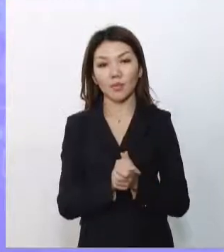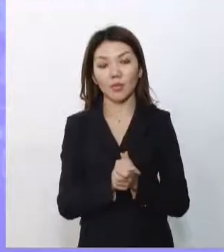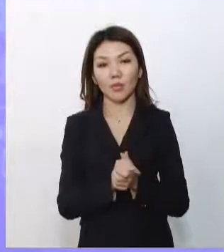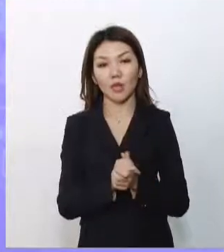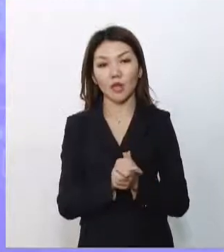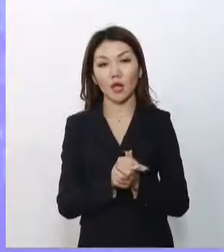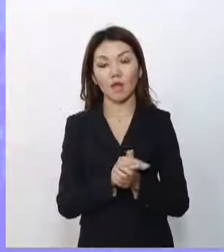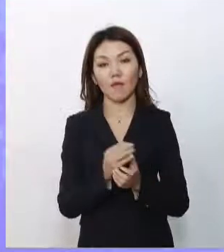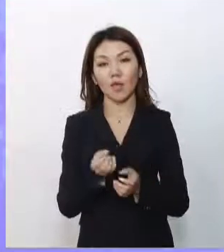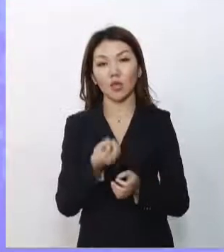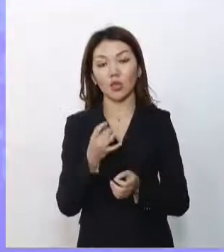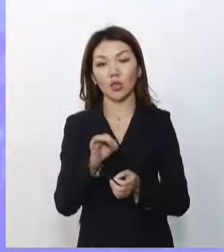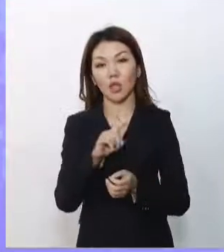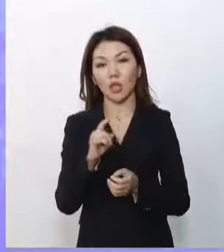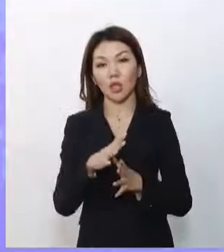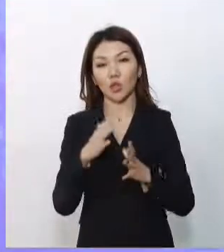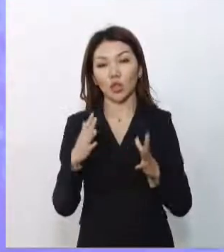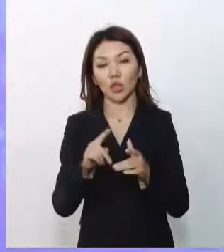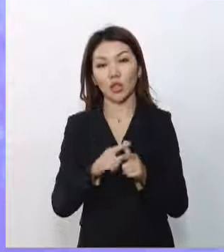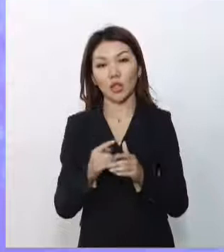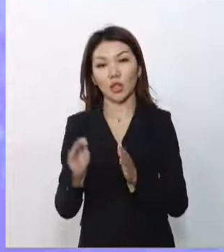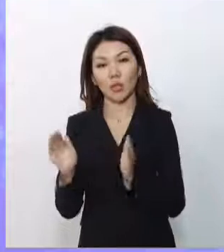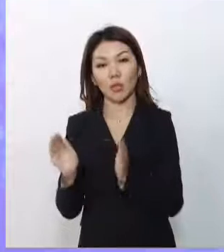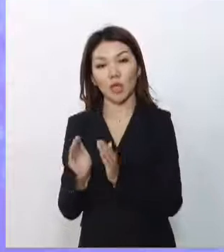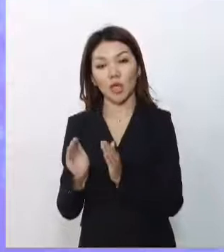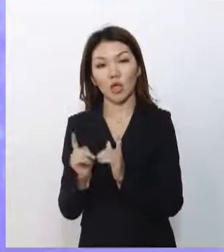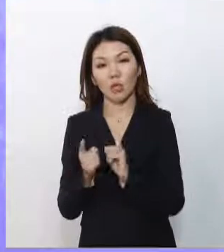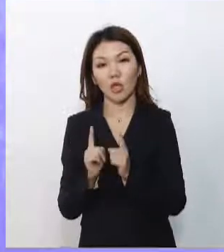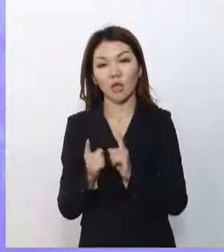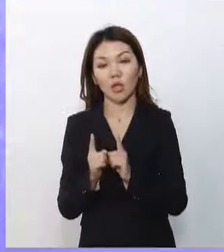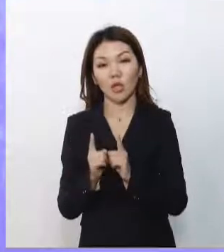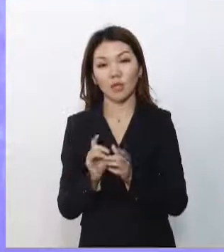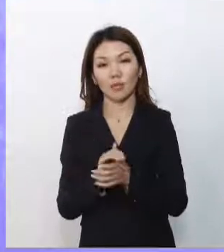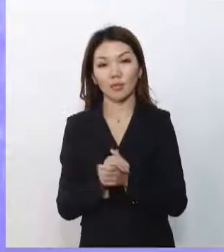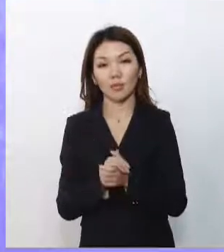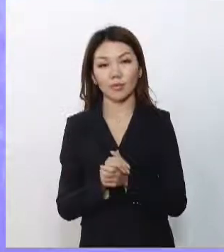Во сколько раз больше или меньше перевела?